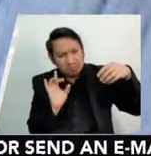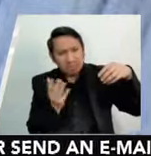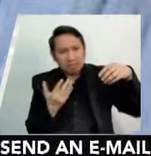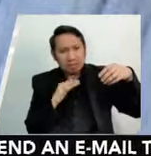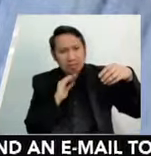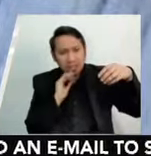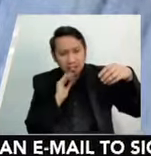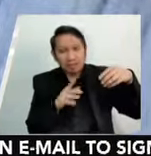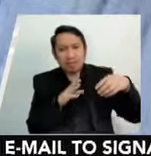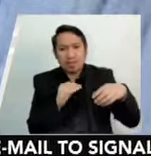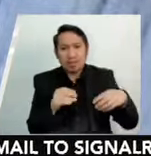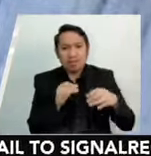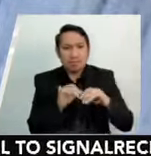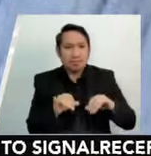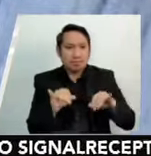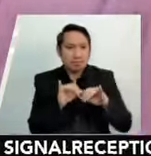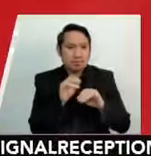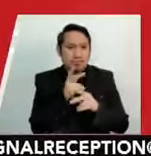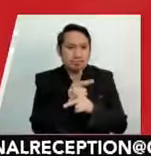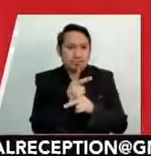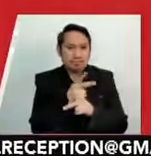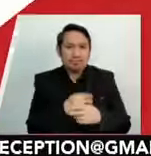biyahe.